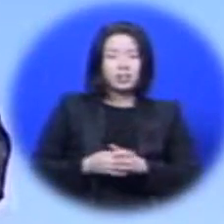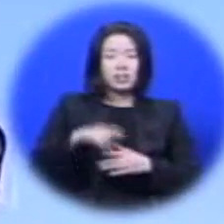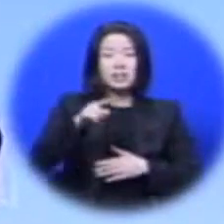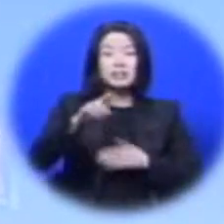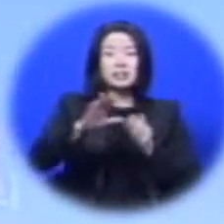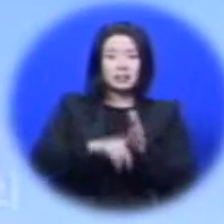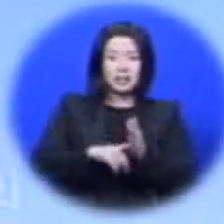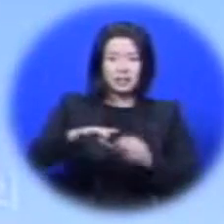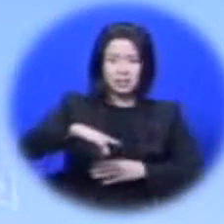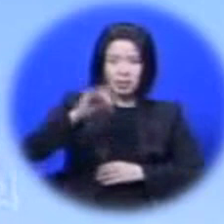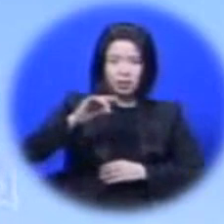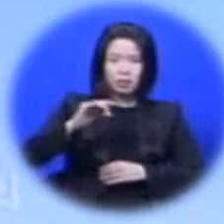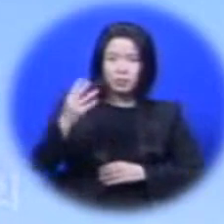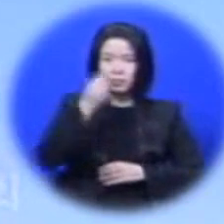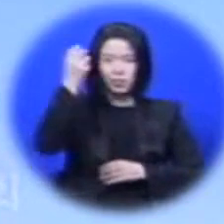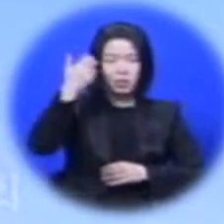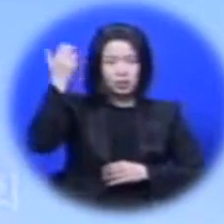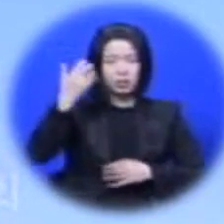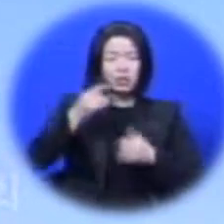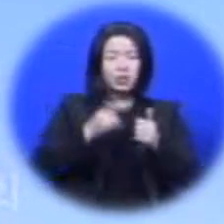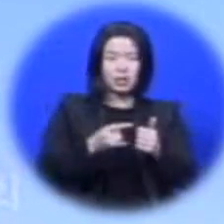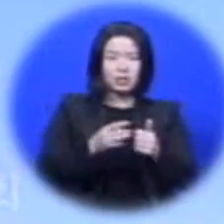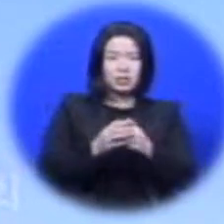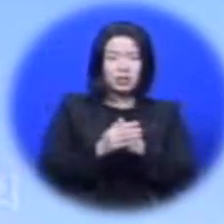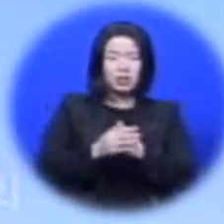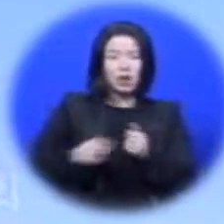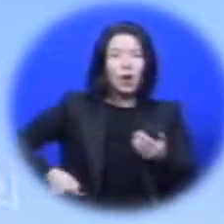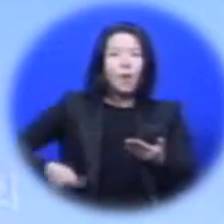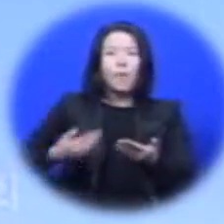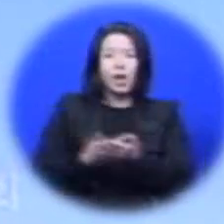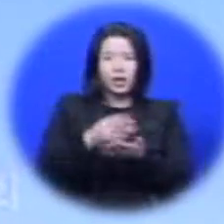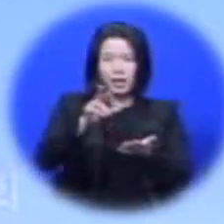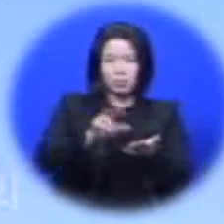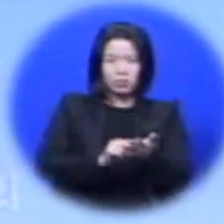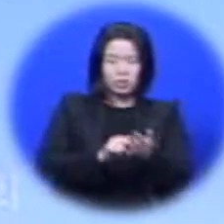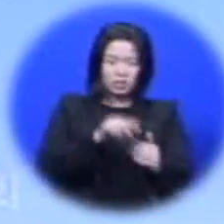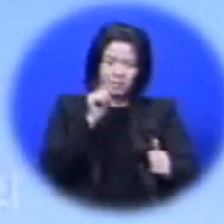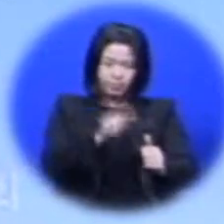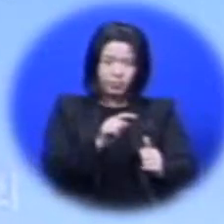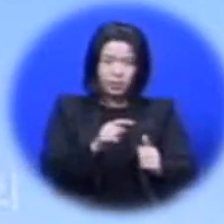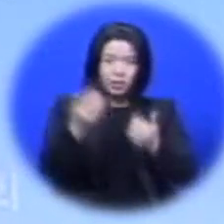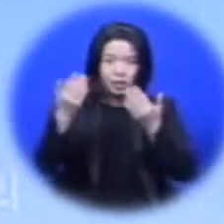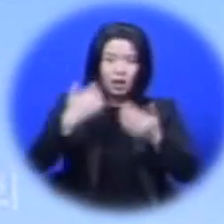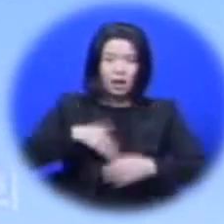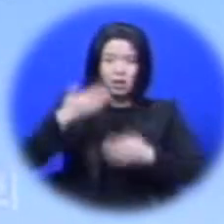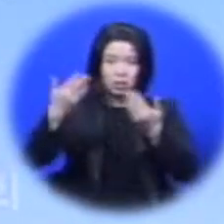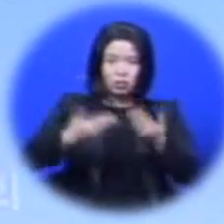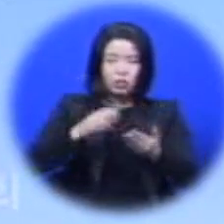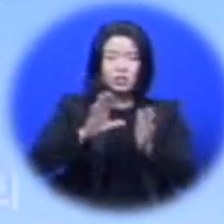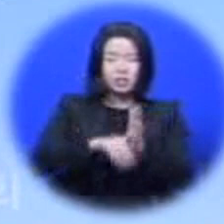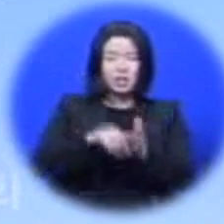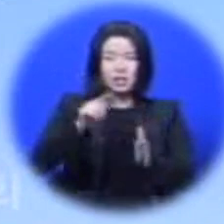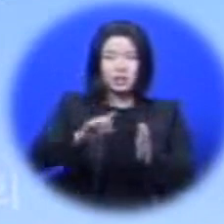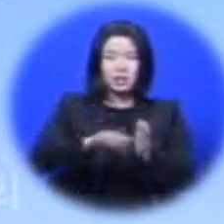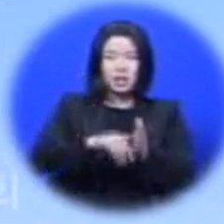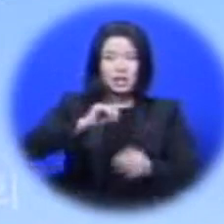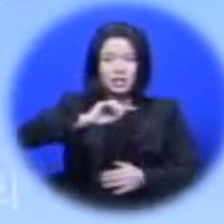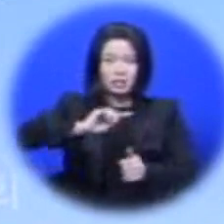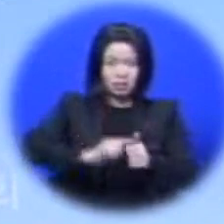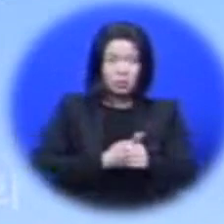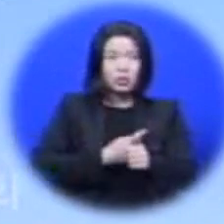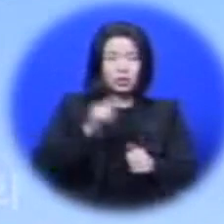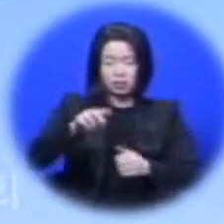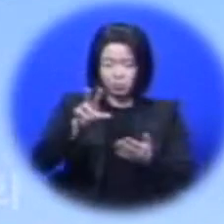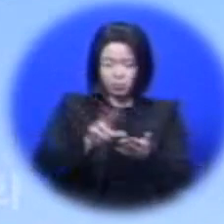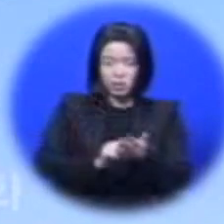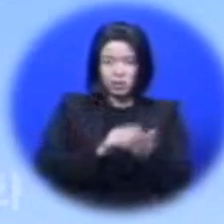그때 처음 성령께서 회개할 문제를 지적해 주셨을 때 그때 스스로가 그 문제를